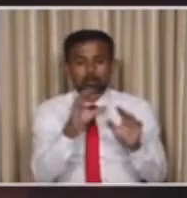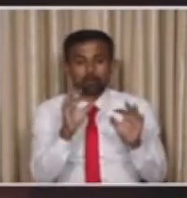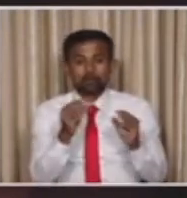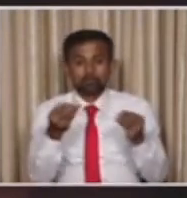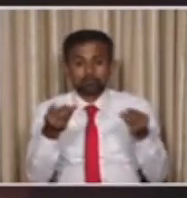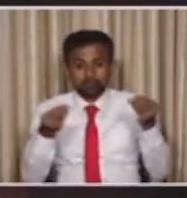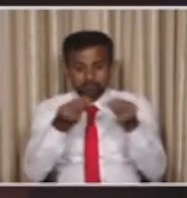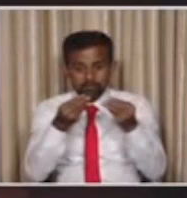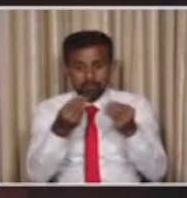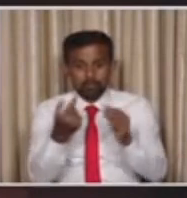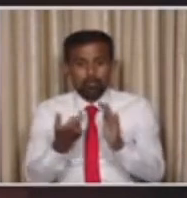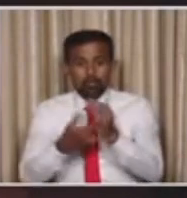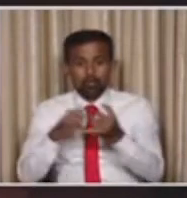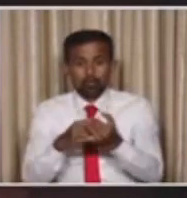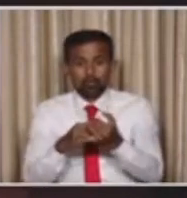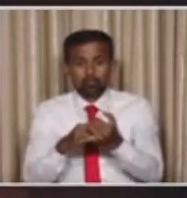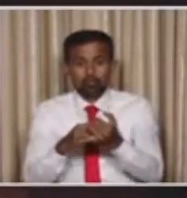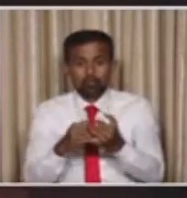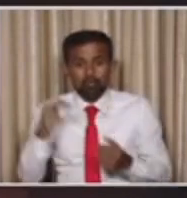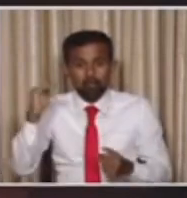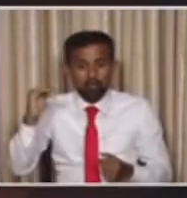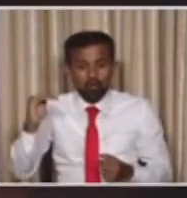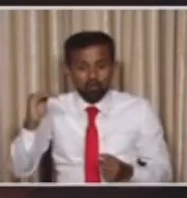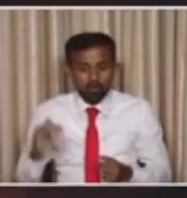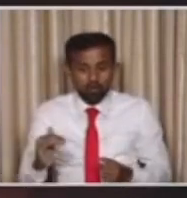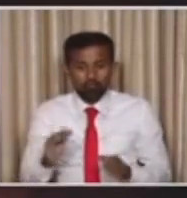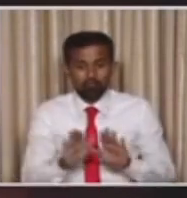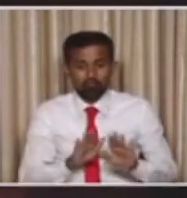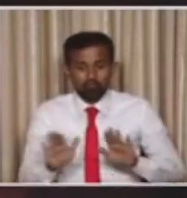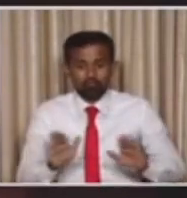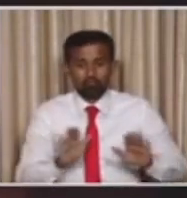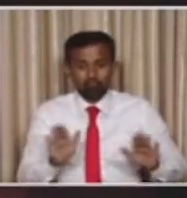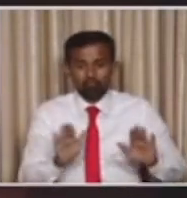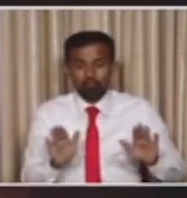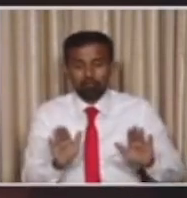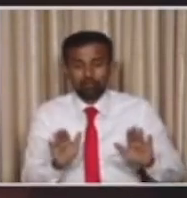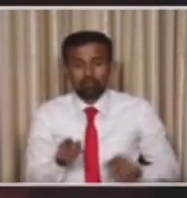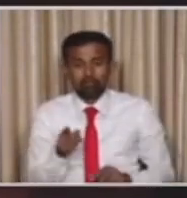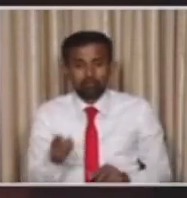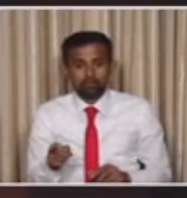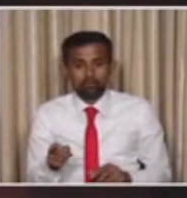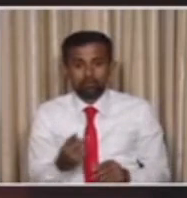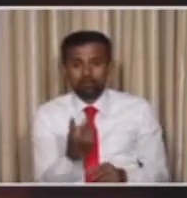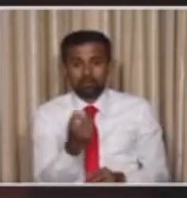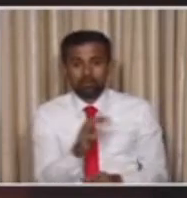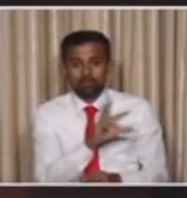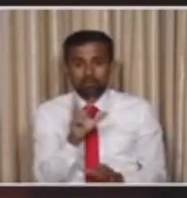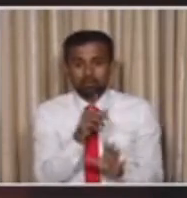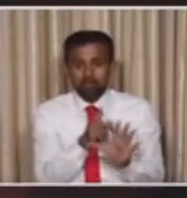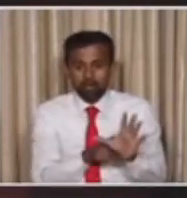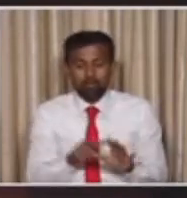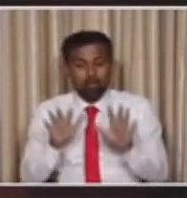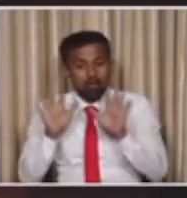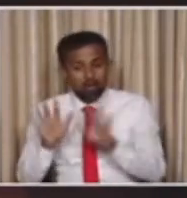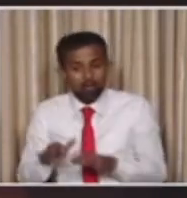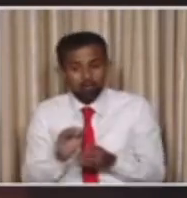සාපේක්ෂව රුපියලේ අගය අඩු පාලන මට්ටමක පවත්වාගෙන යාම සඳහා 2019 වසර